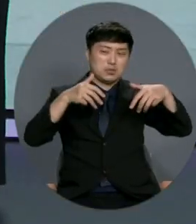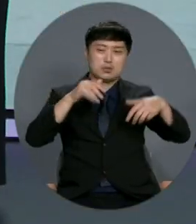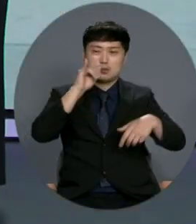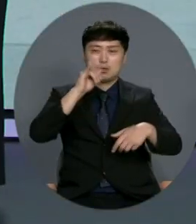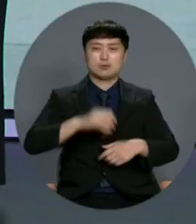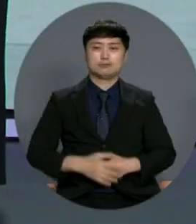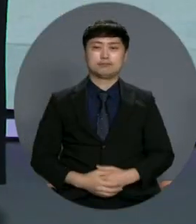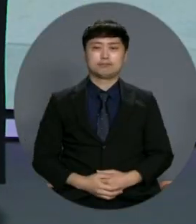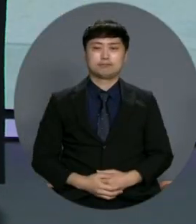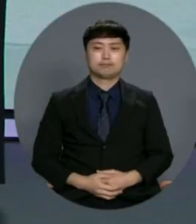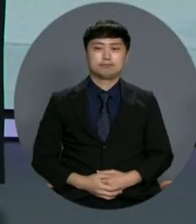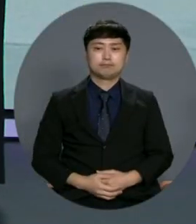날씨였습니다